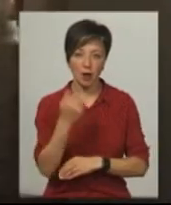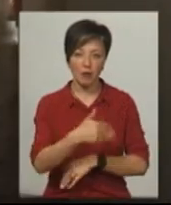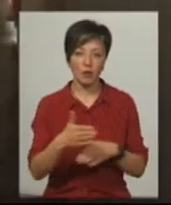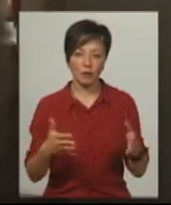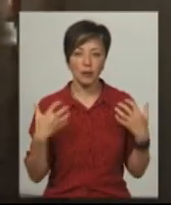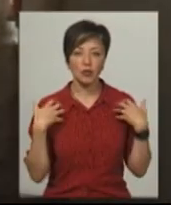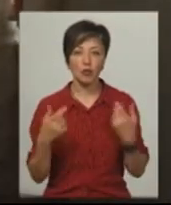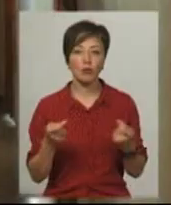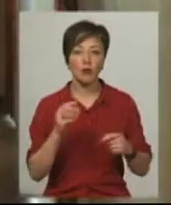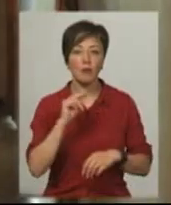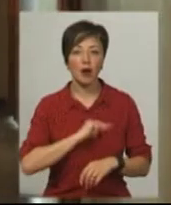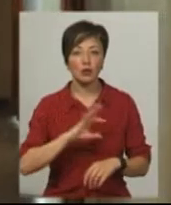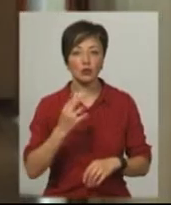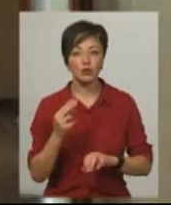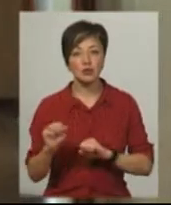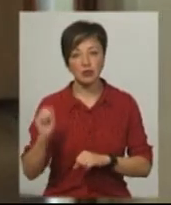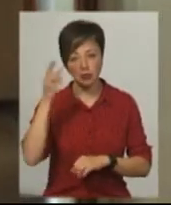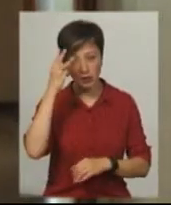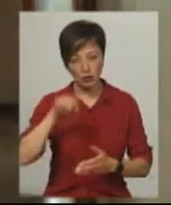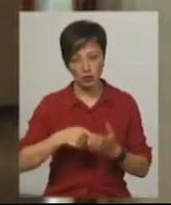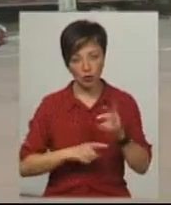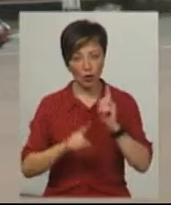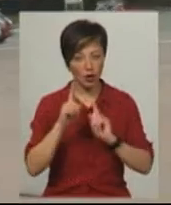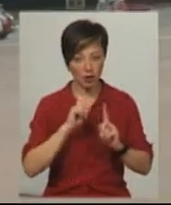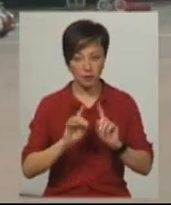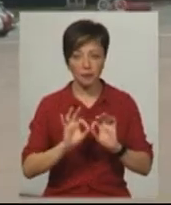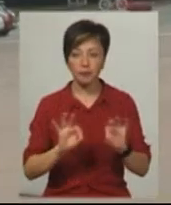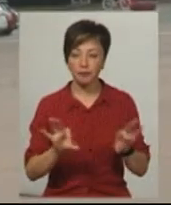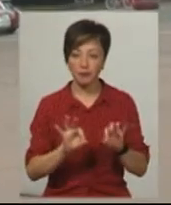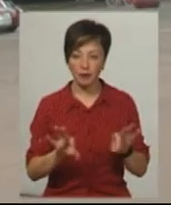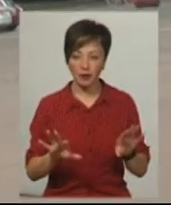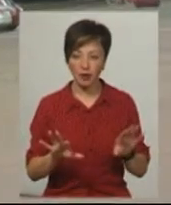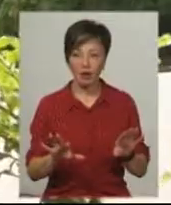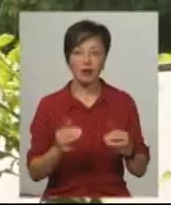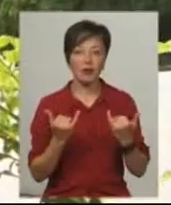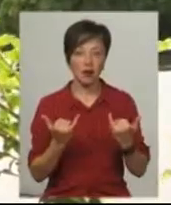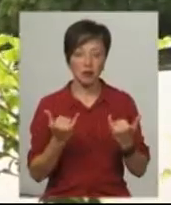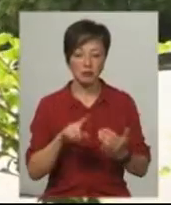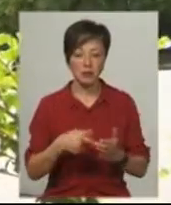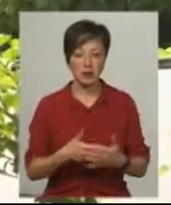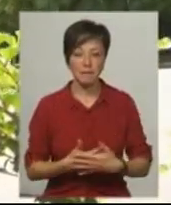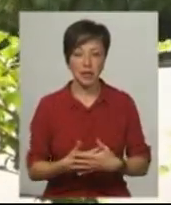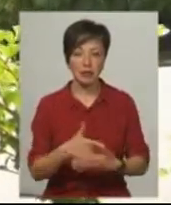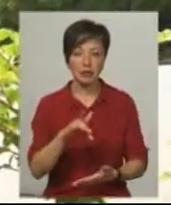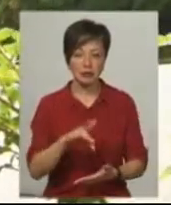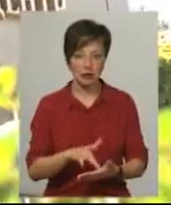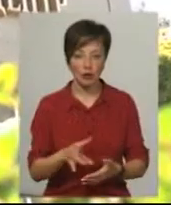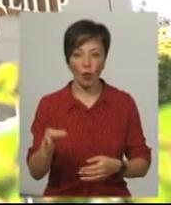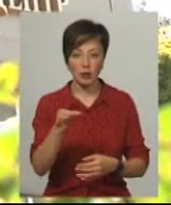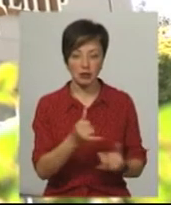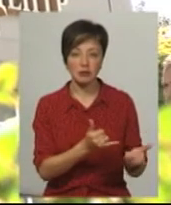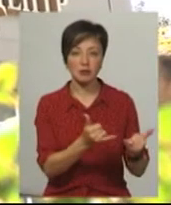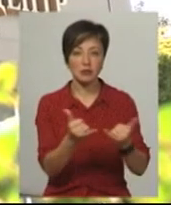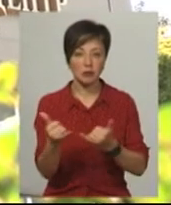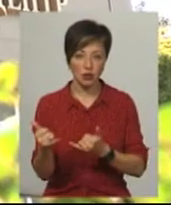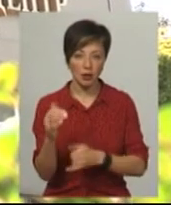Начальник управління праці соціального захисту Хмельницької міської ради Слав'ян Воронецький каже, наразі міський перинатальний центр і обласний